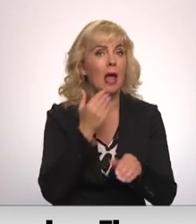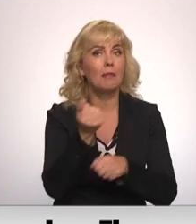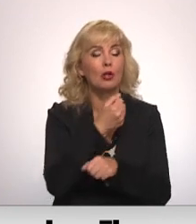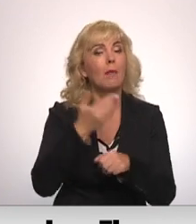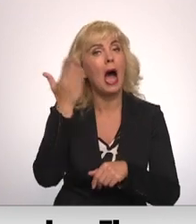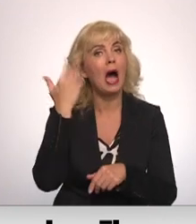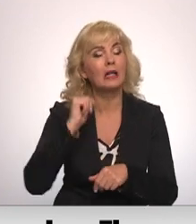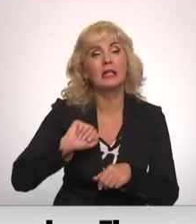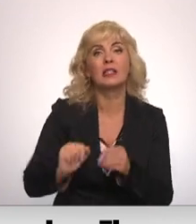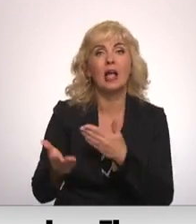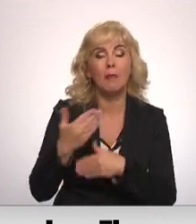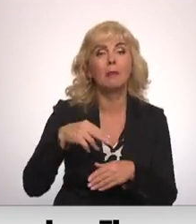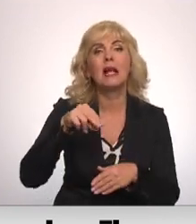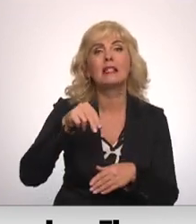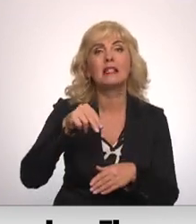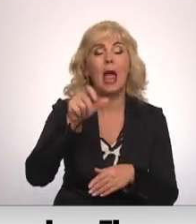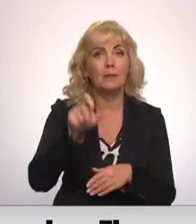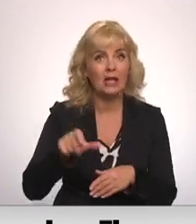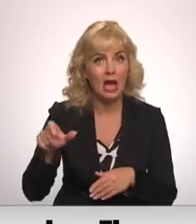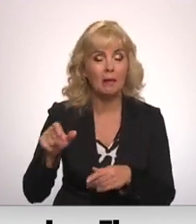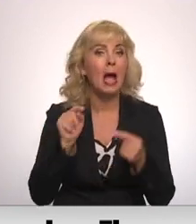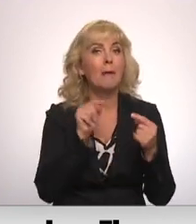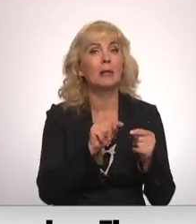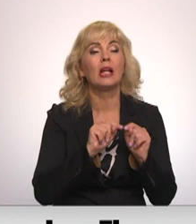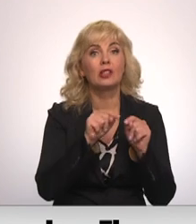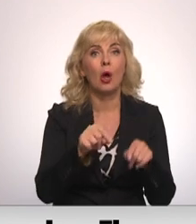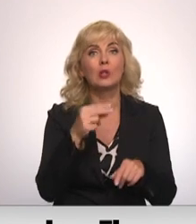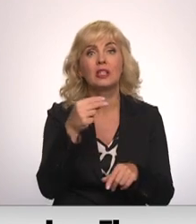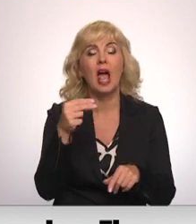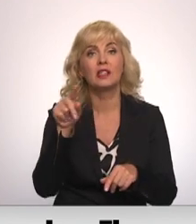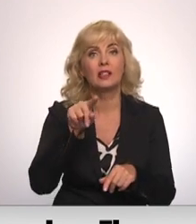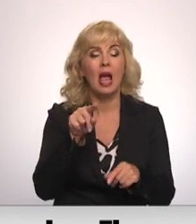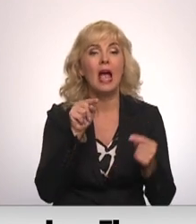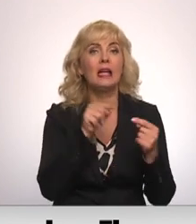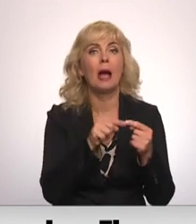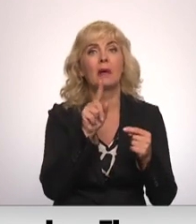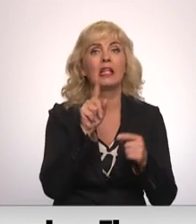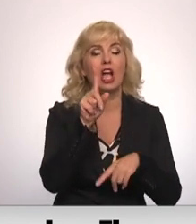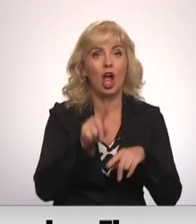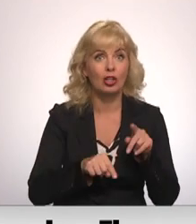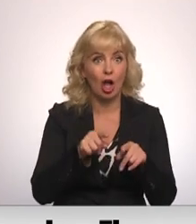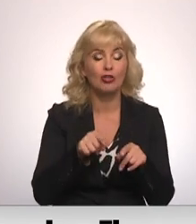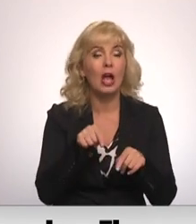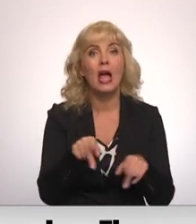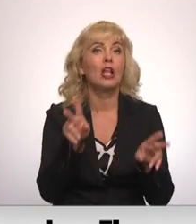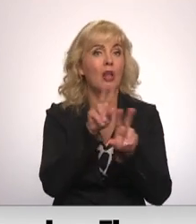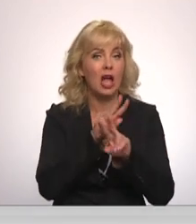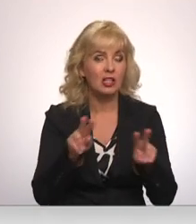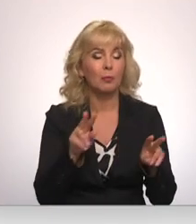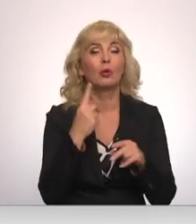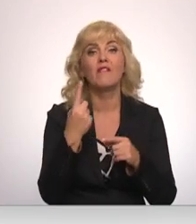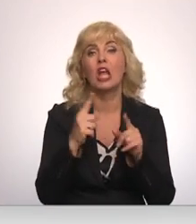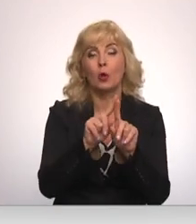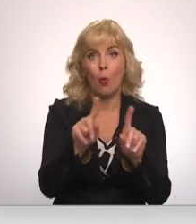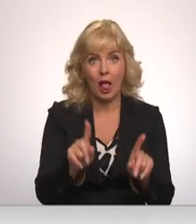agrākajiem sabiedrotajiem zemniekiem, bet pret izstāšanos no ZZS iebilda vien daži. Nesaprotam vienu lietu,